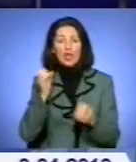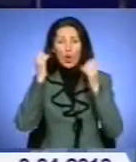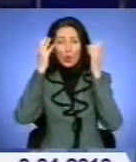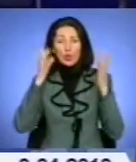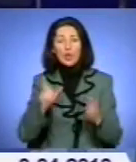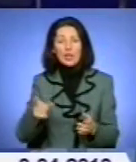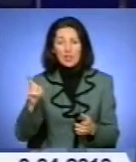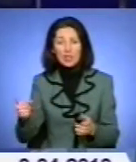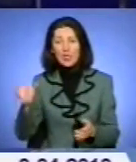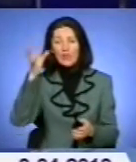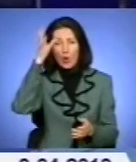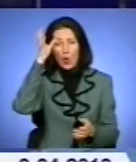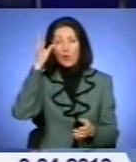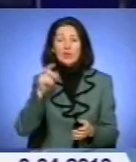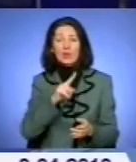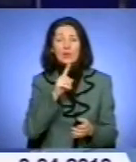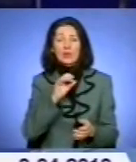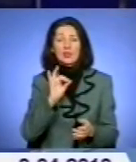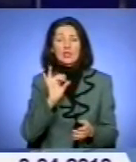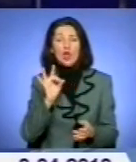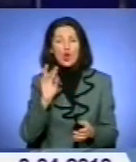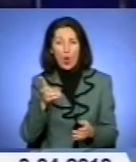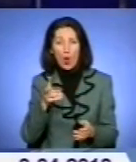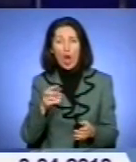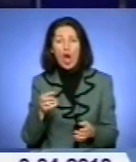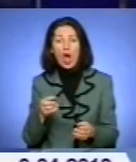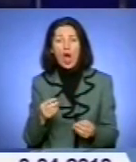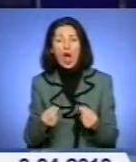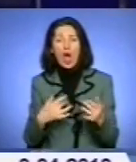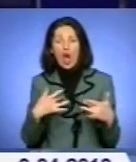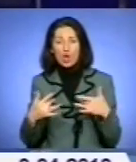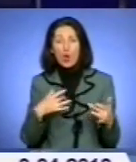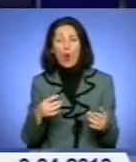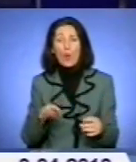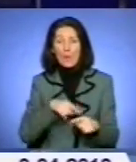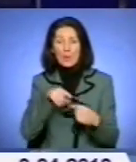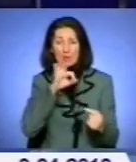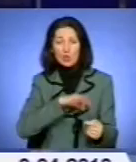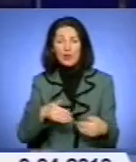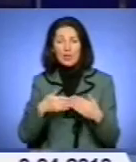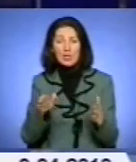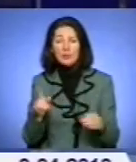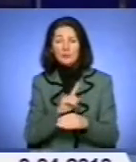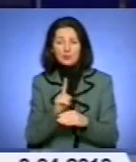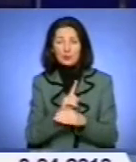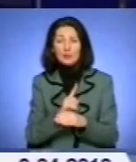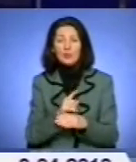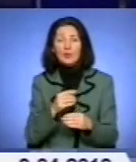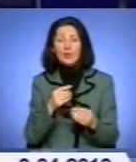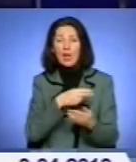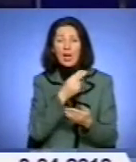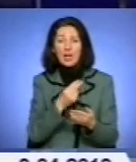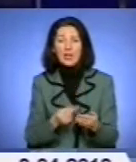діячів, науковців, зірок шоу-бізнесу відкрили у картинній галереї Тернопільської обласної організації Національної спілки